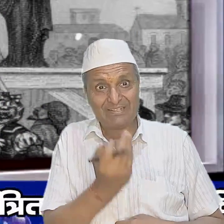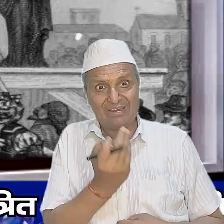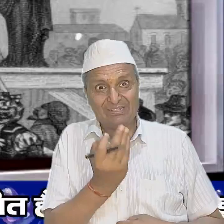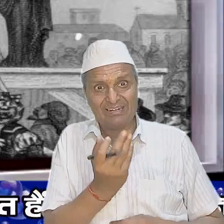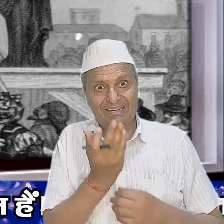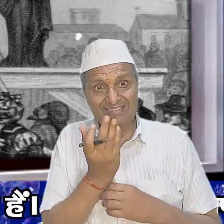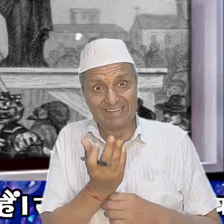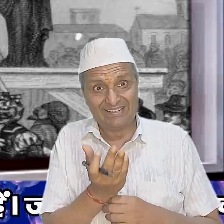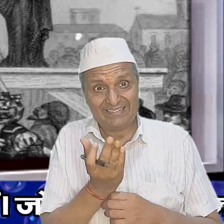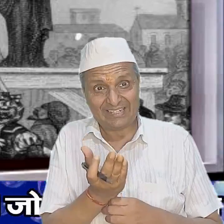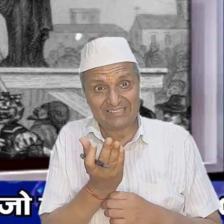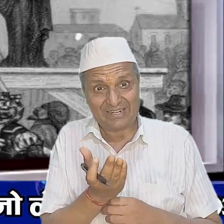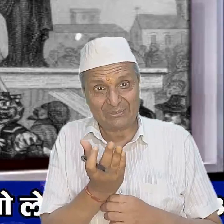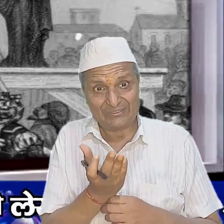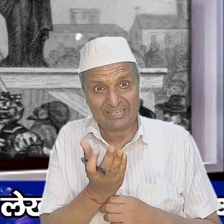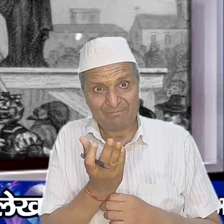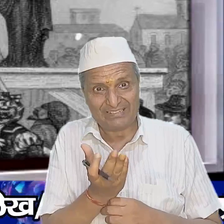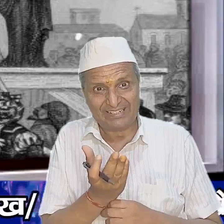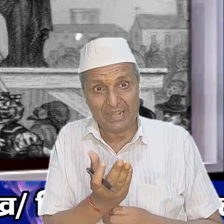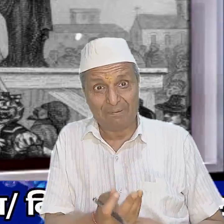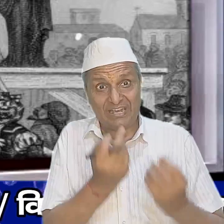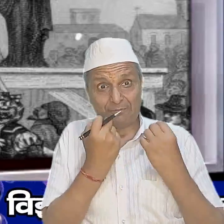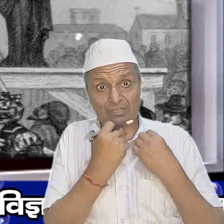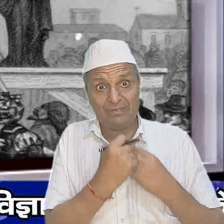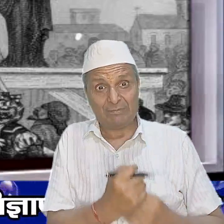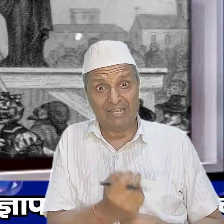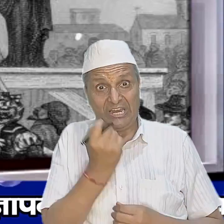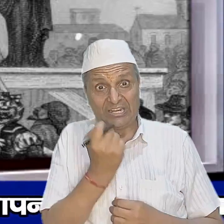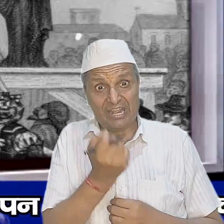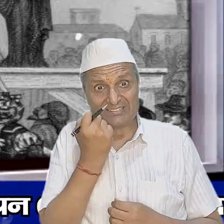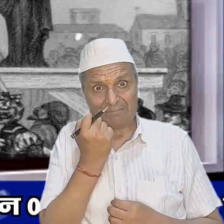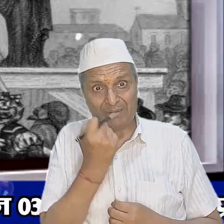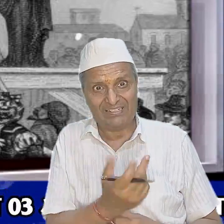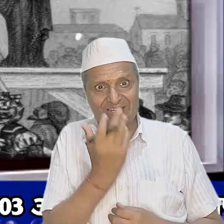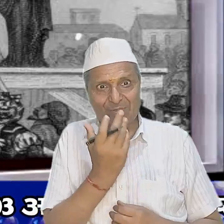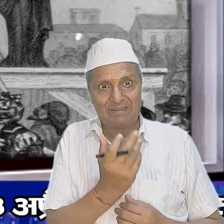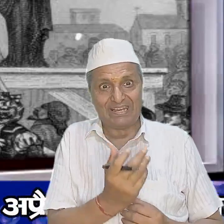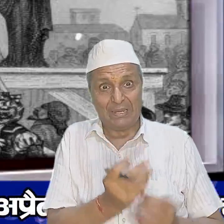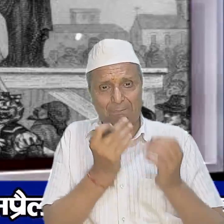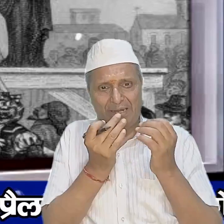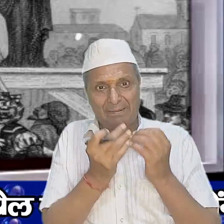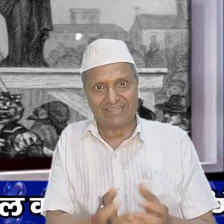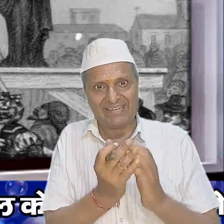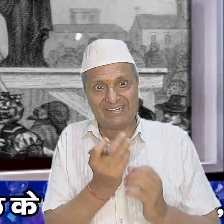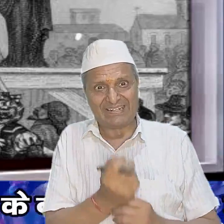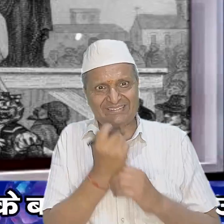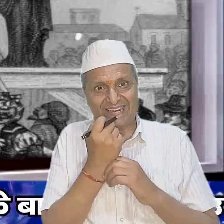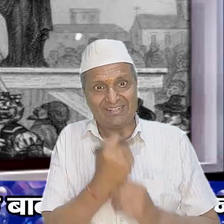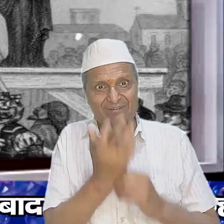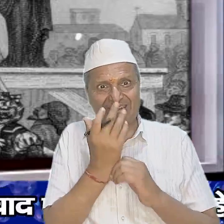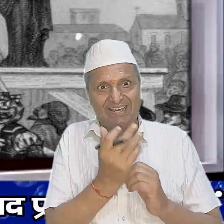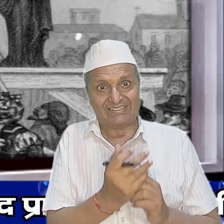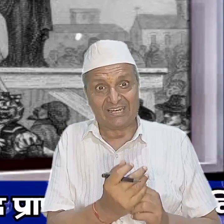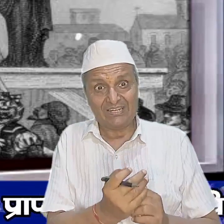मतलब एक ही था, लूटो खसोटो और राज करो। सबसे पहले वे घेरती है उस किले को राजा के, और कुमुद को कहते हैं बोल